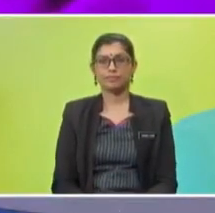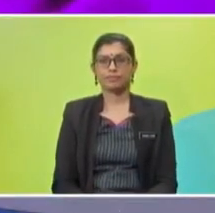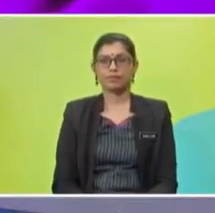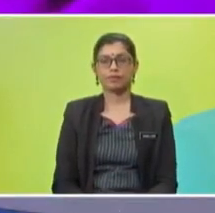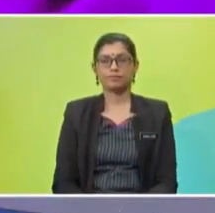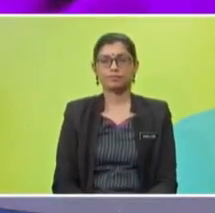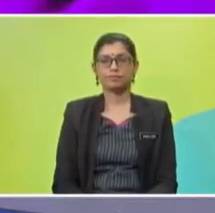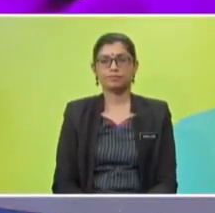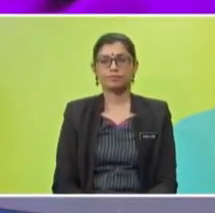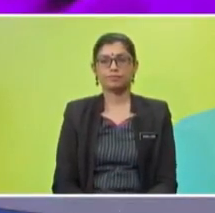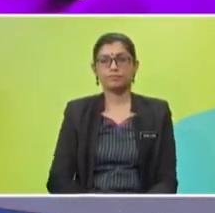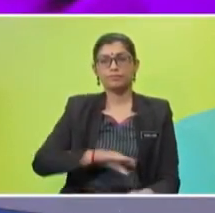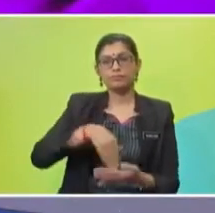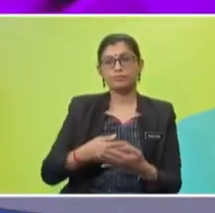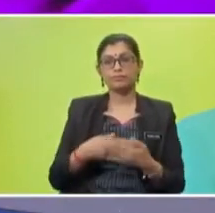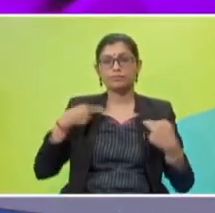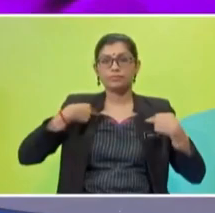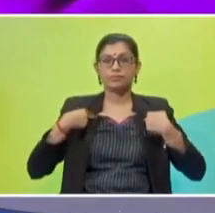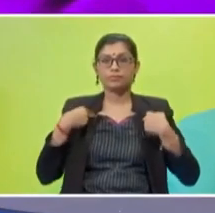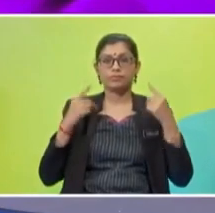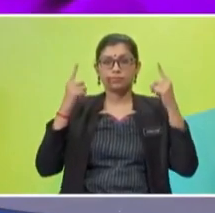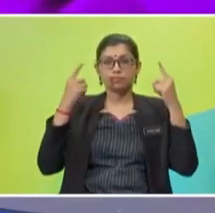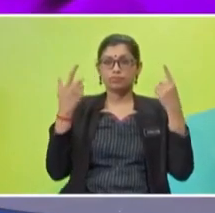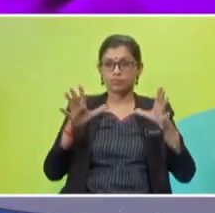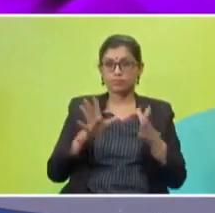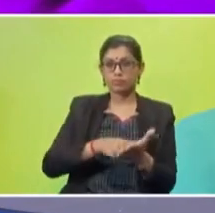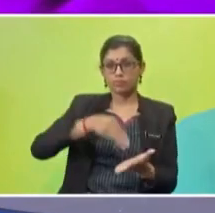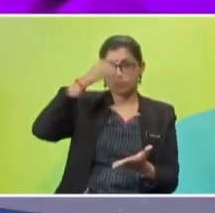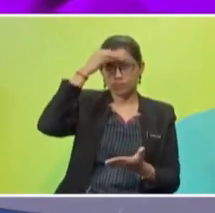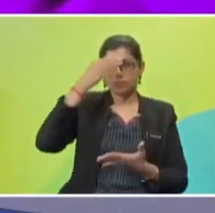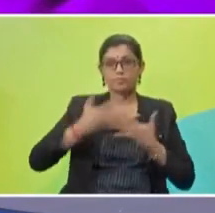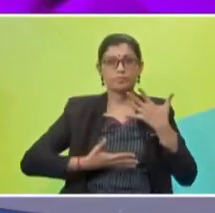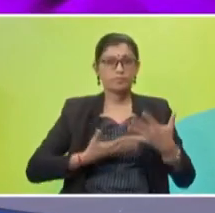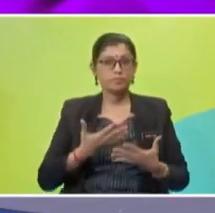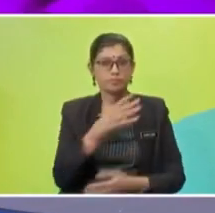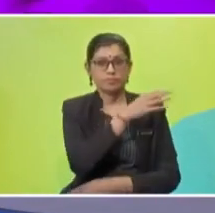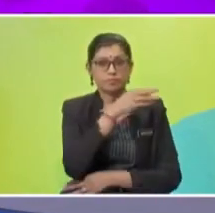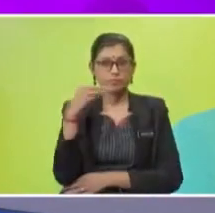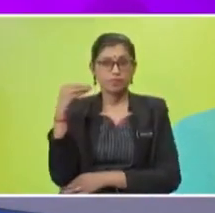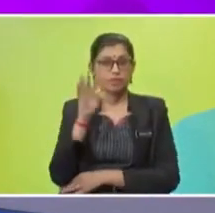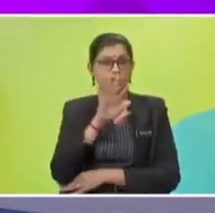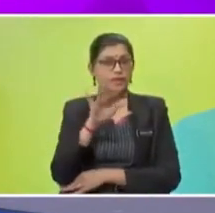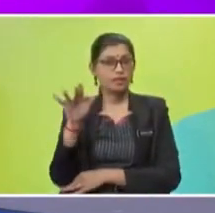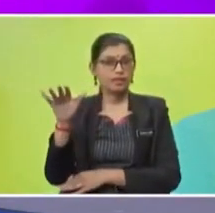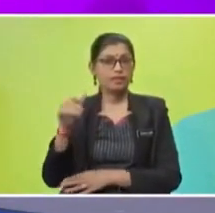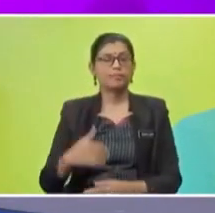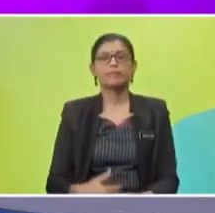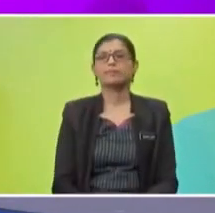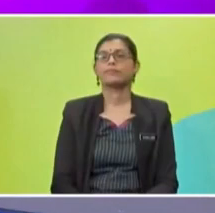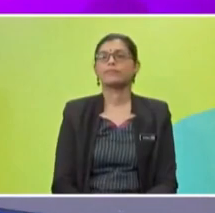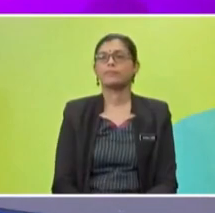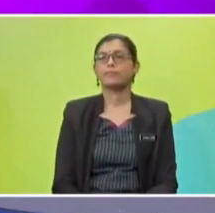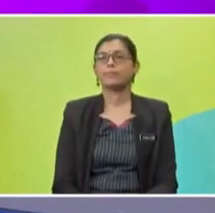dia di itik kode ayam kambing lembu dan anak menarik dari mencoba